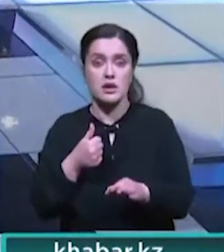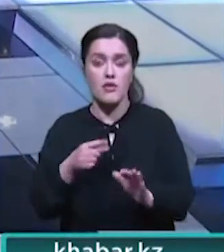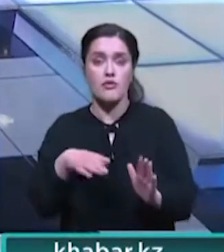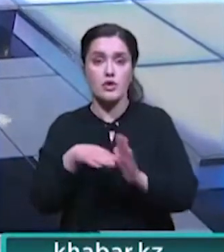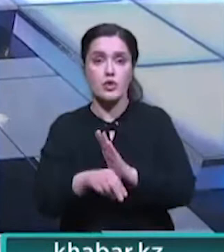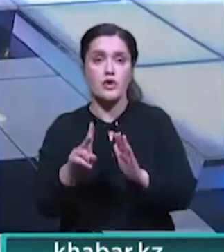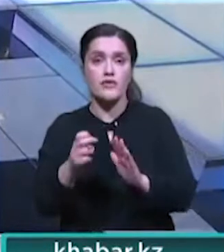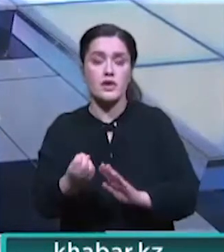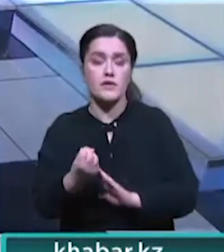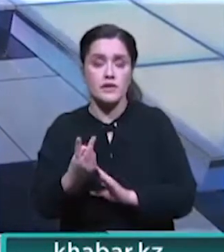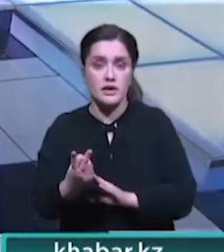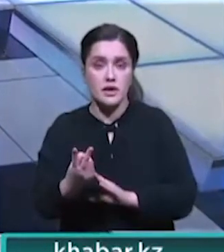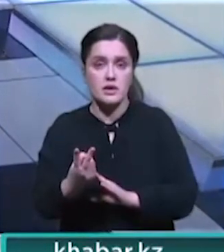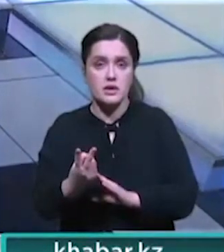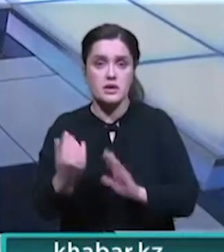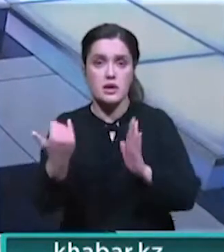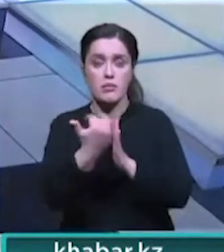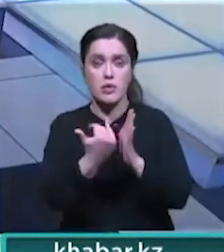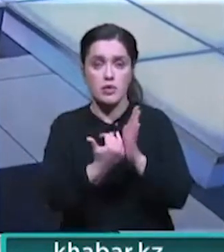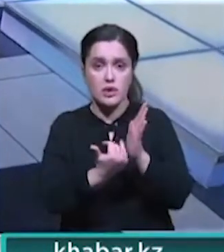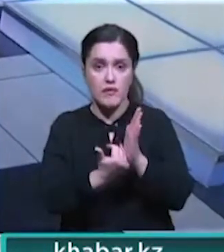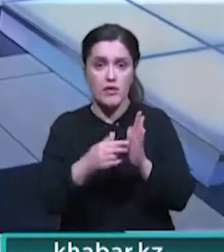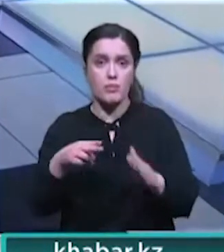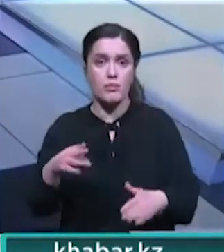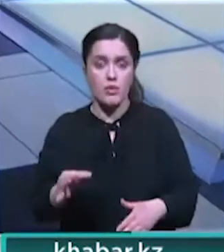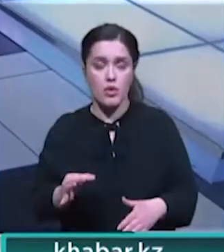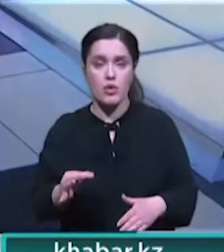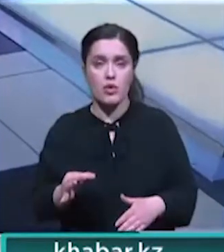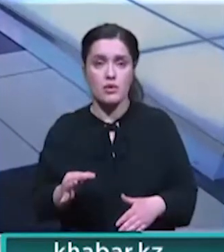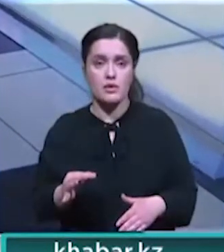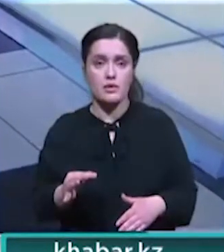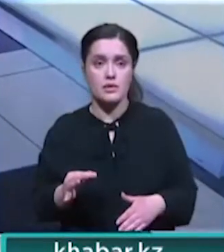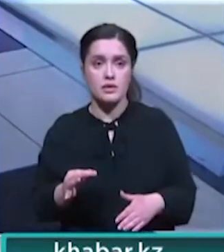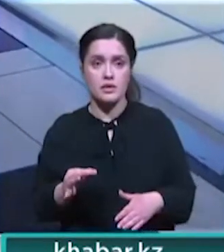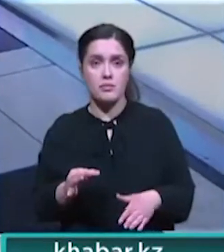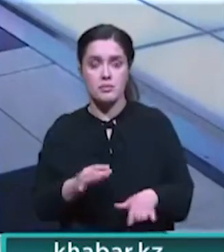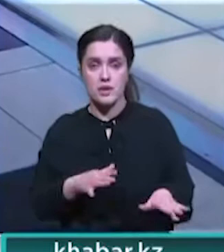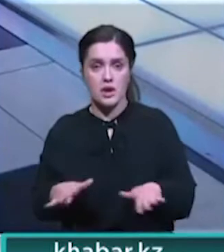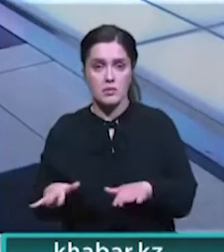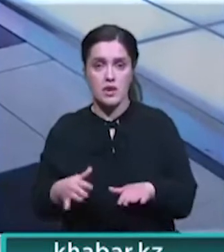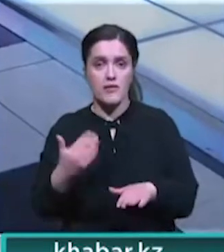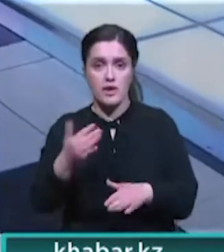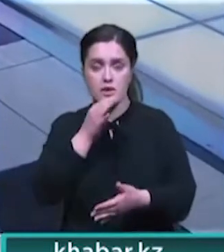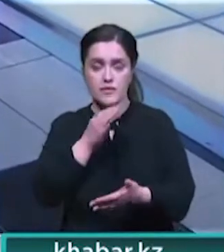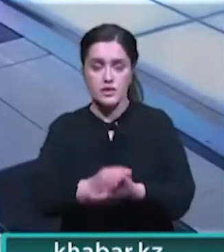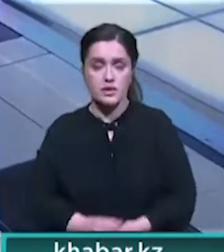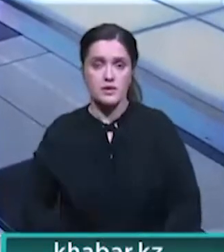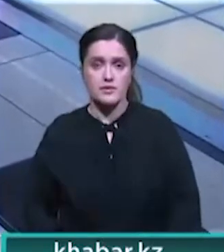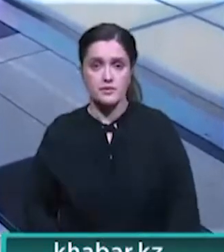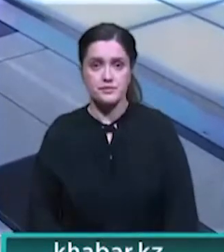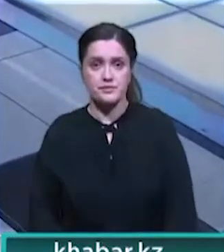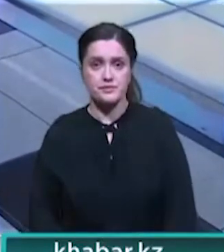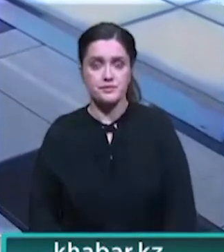включены 212 пунктов по вышеперечисленным мероприятиям, которые вот вы озвучили. Как раз